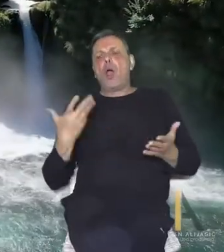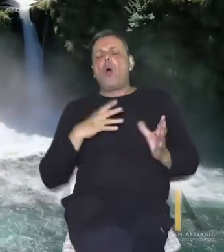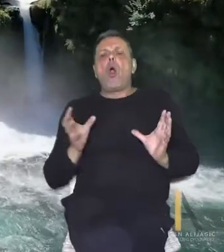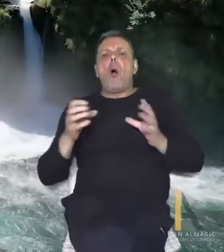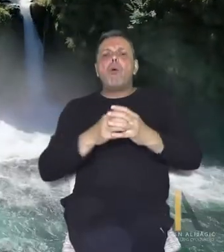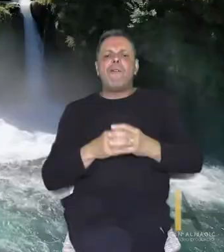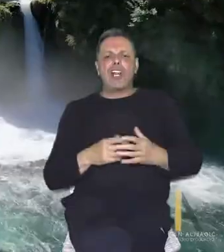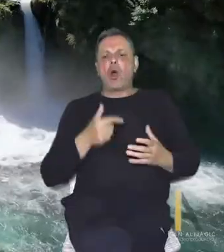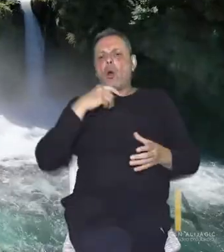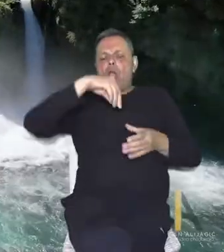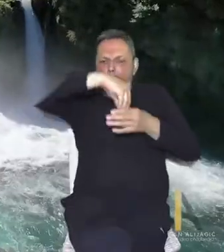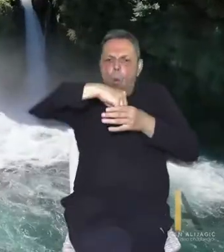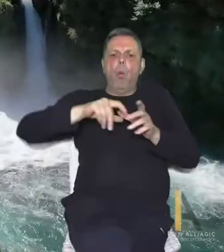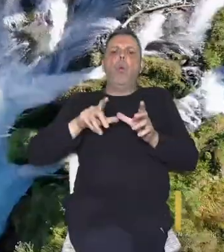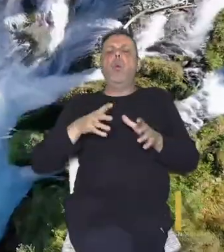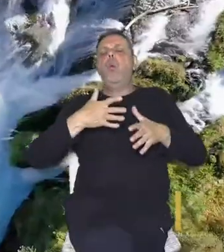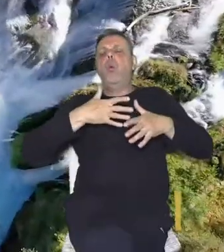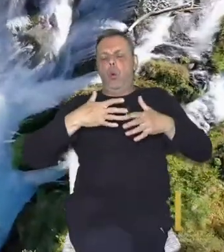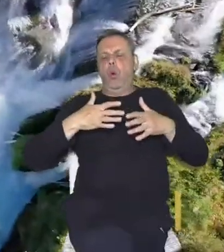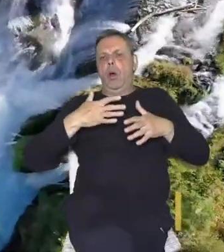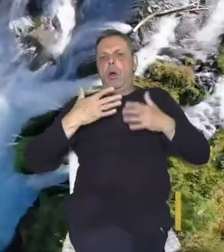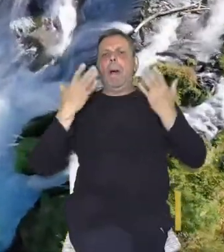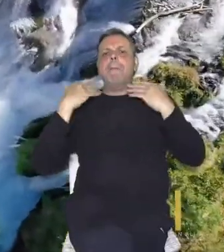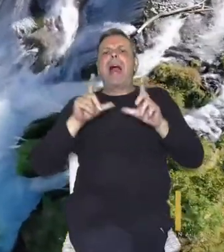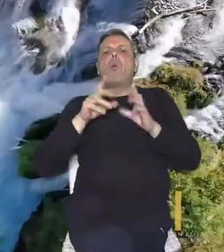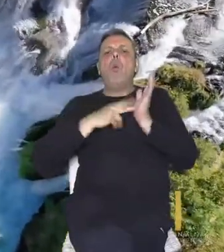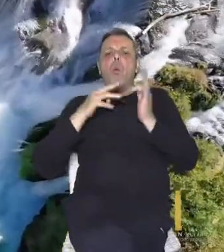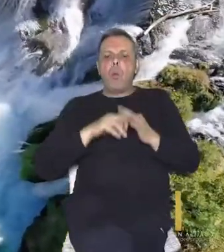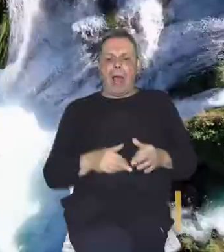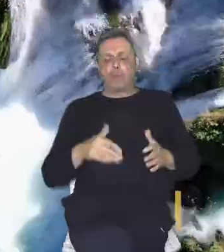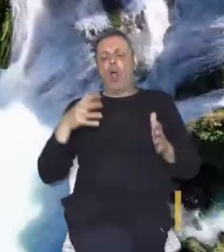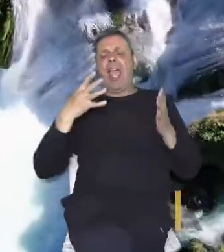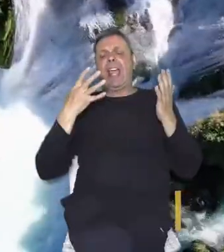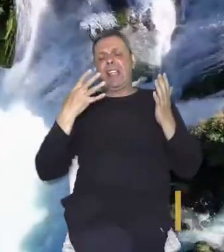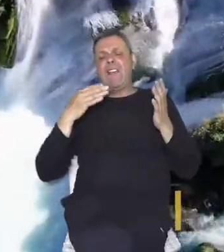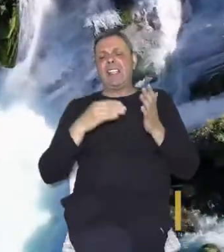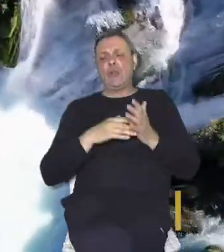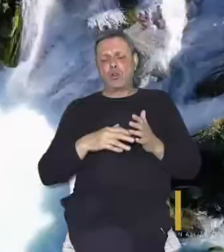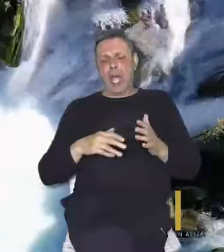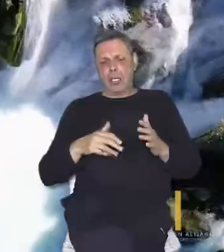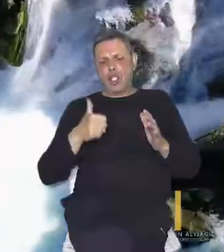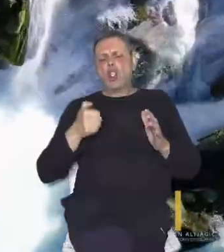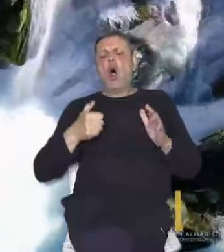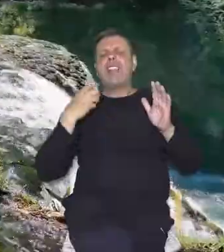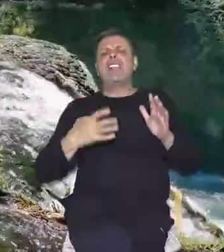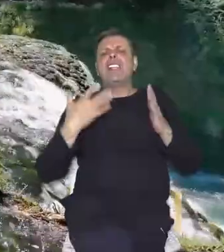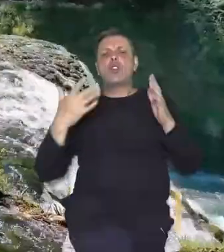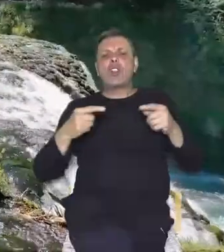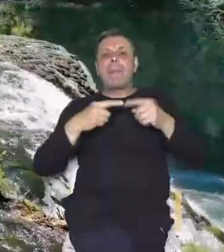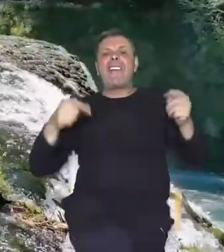je obuhvata, odnosno koji se nalazi u Nacionalnom parku Una, i to područje obuhvata 19.800 hektara, znači